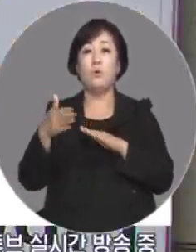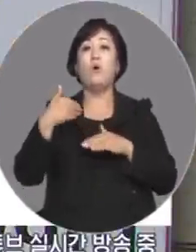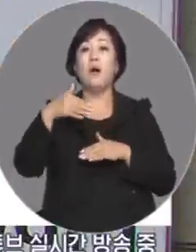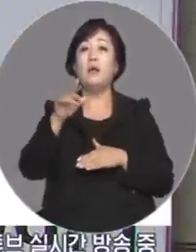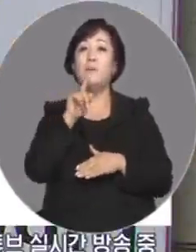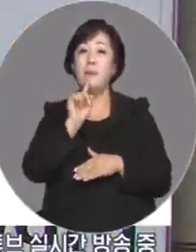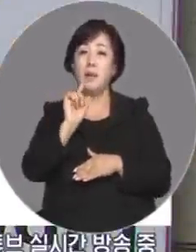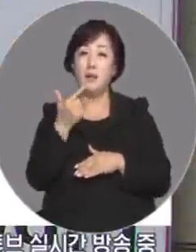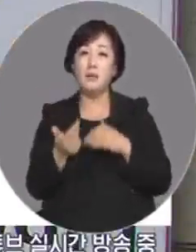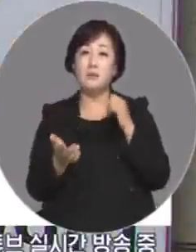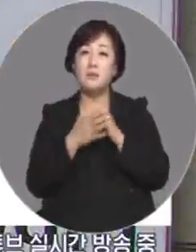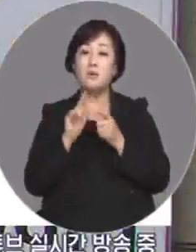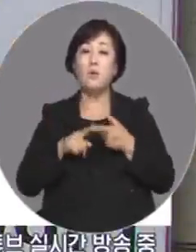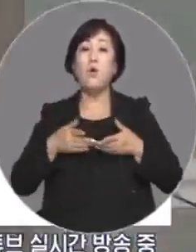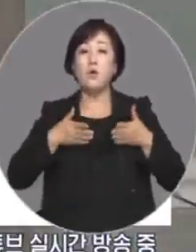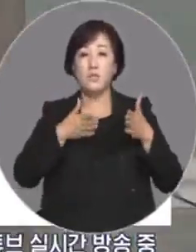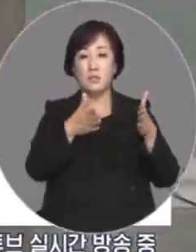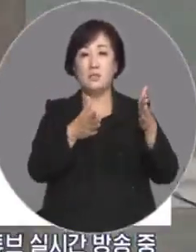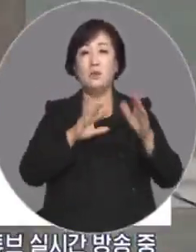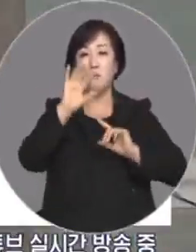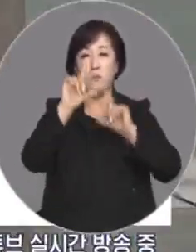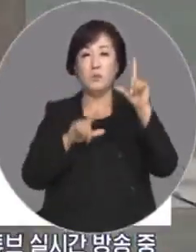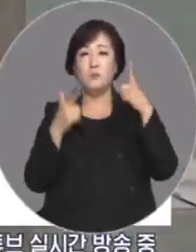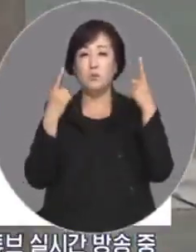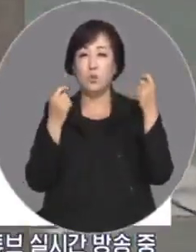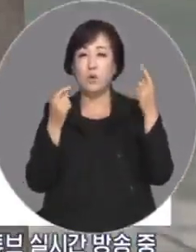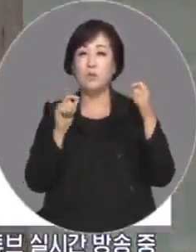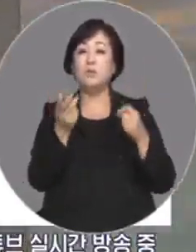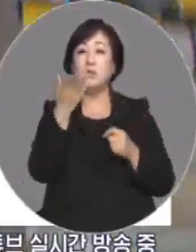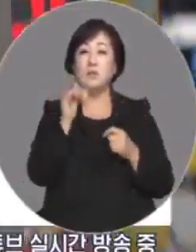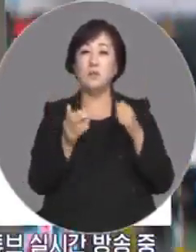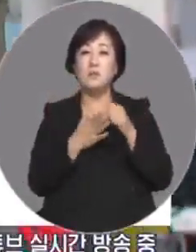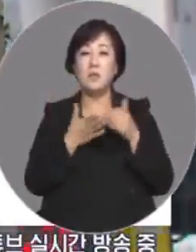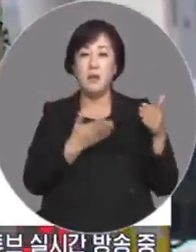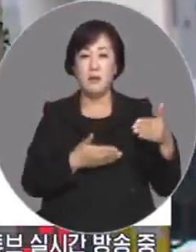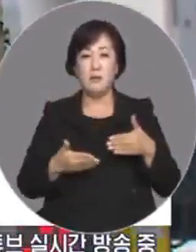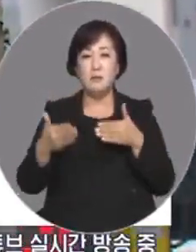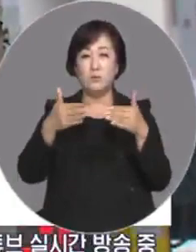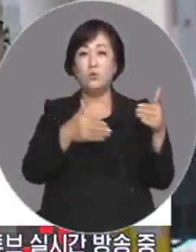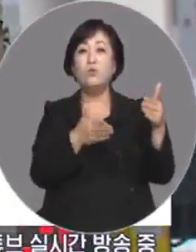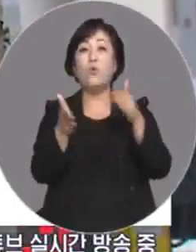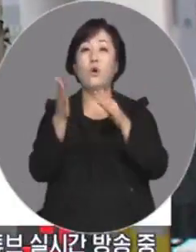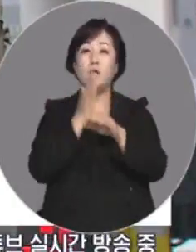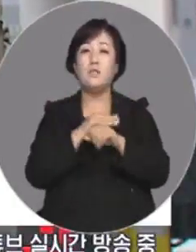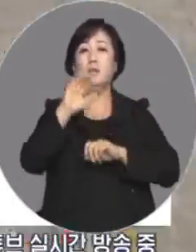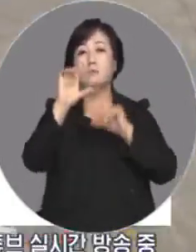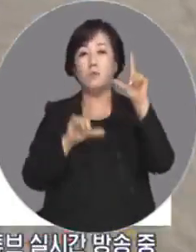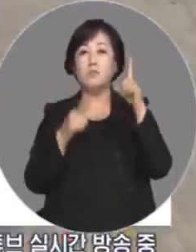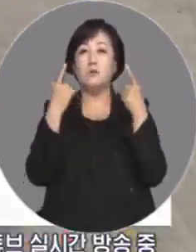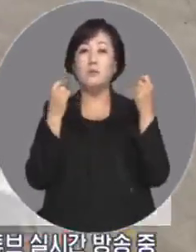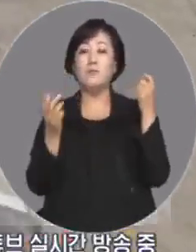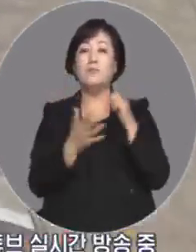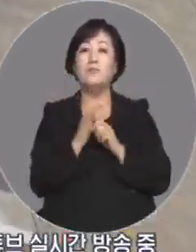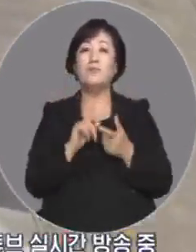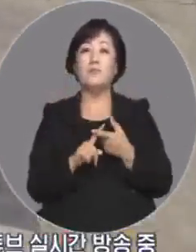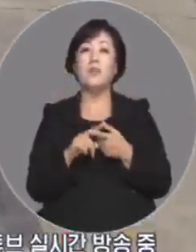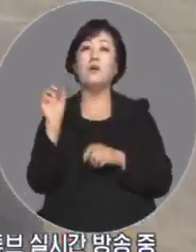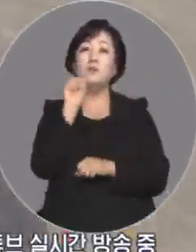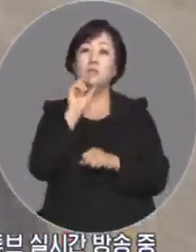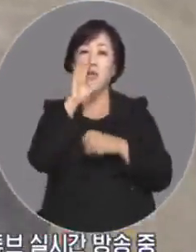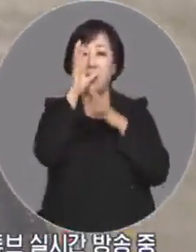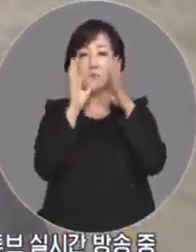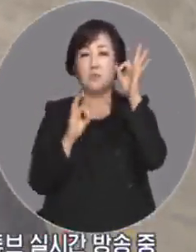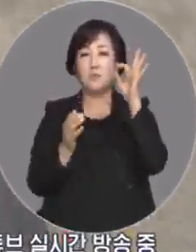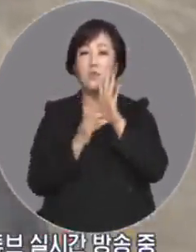아니고 직진 방향을 표시하는 거거든요. 이게 차선 자체가 굴곡이 빈다는 거거든요. 운전자